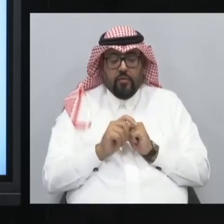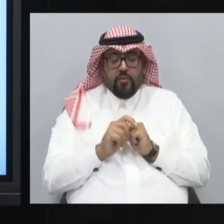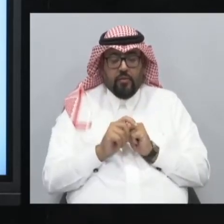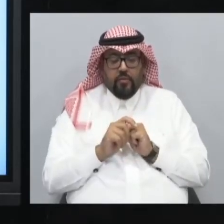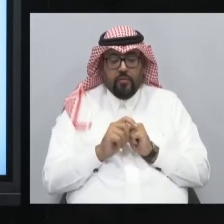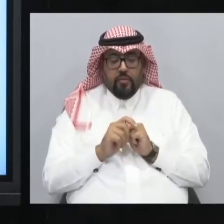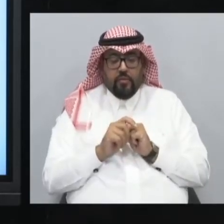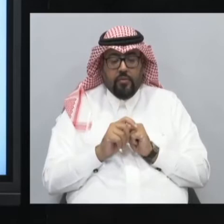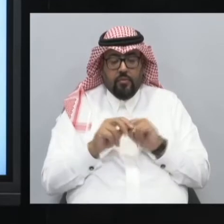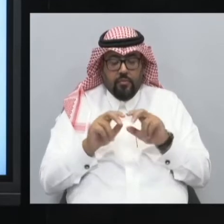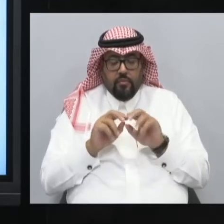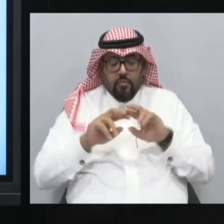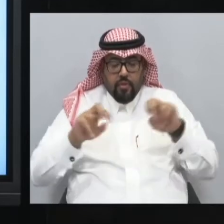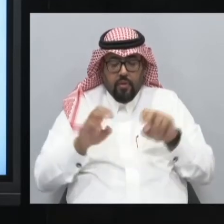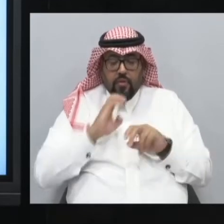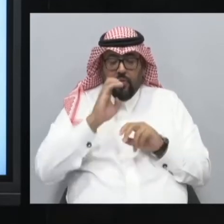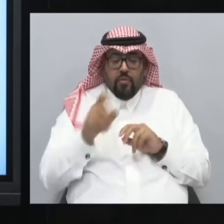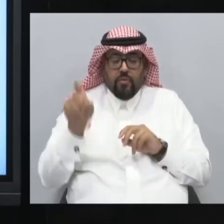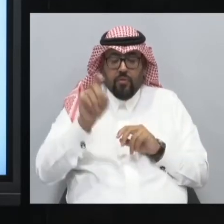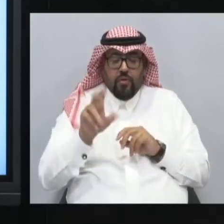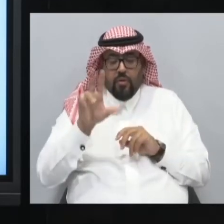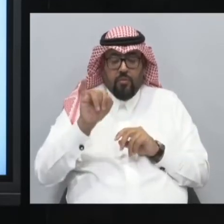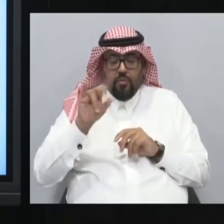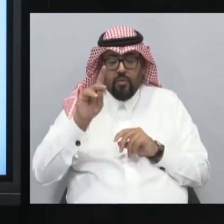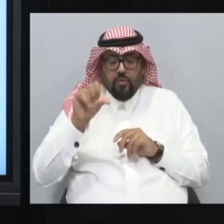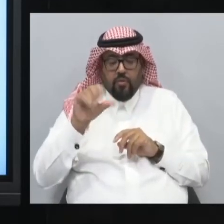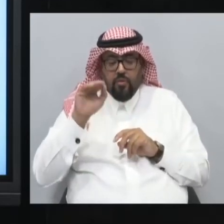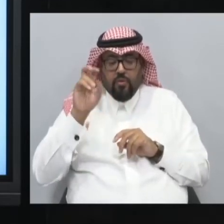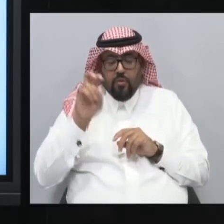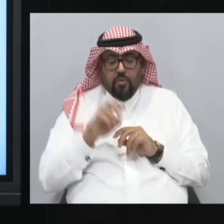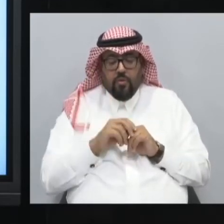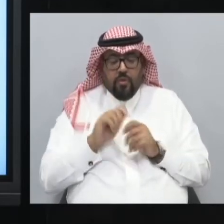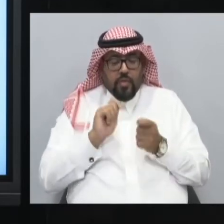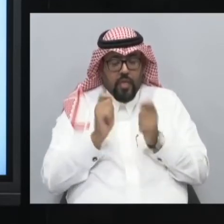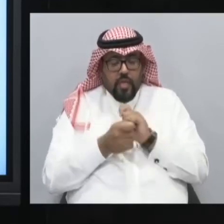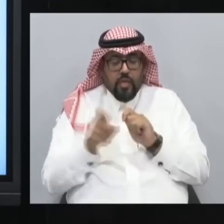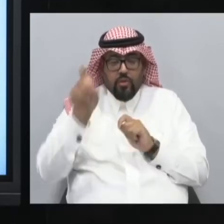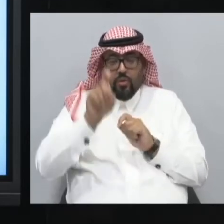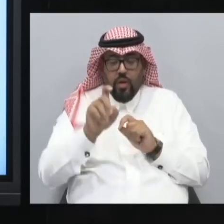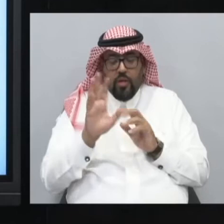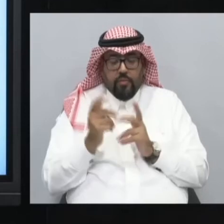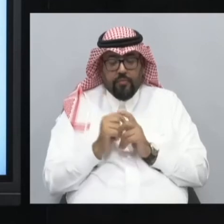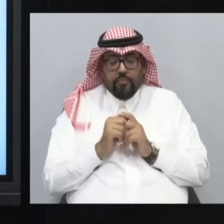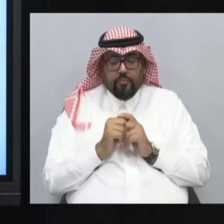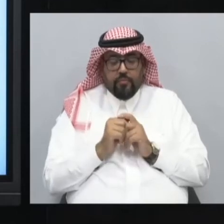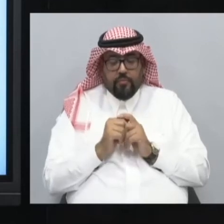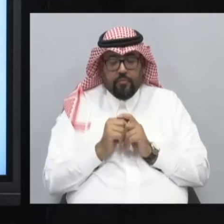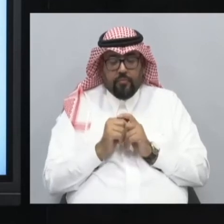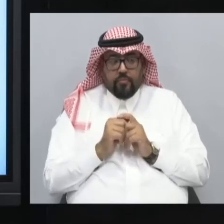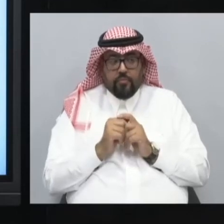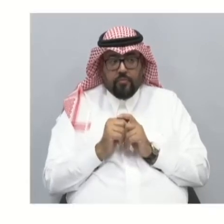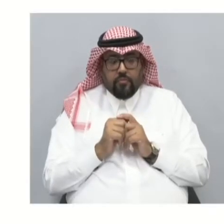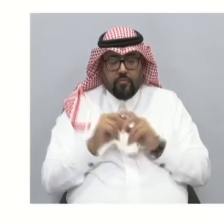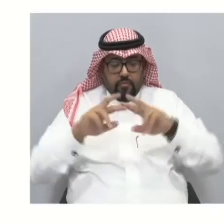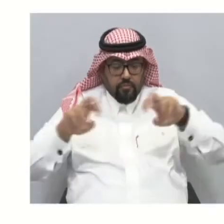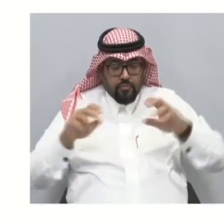تعديل أسئلة المطروحة، إذا لاحظ، للبحث عن أجوبة للأسئلة المطروحة أو تعديل الأسئلة المطروحة، ما هي هذه الخطوة؟ هي